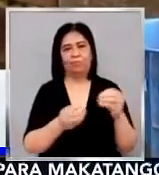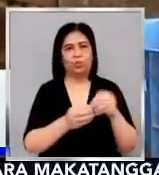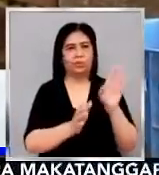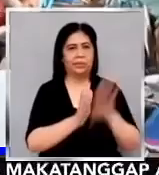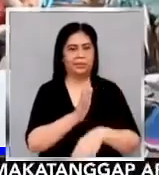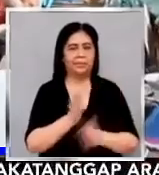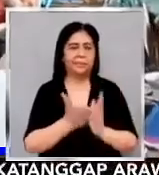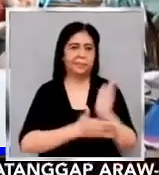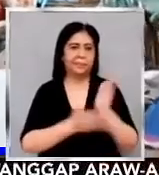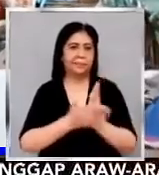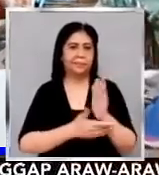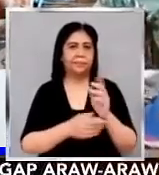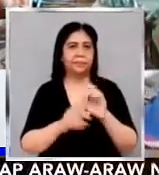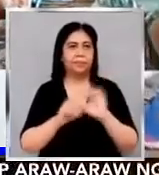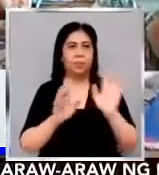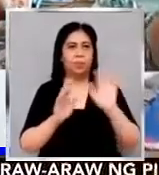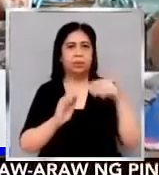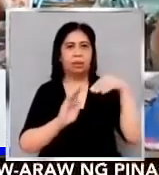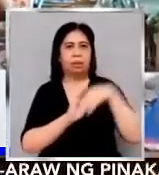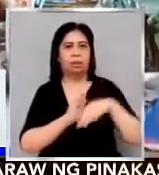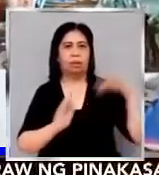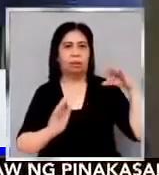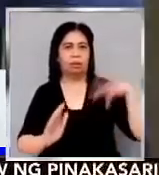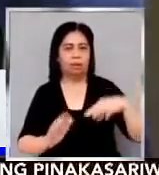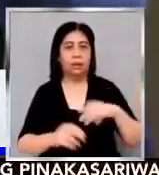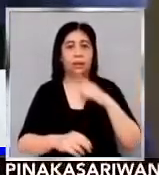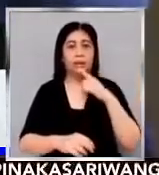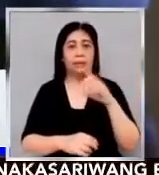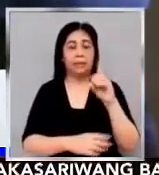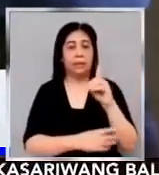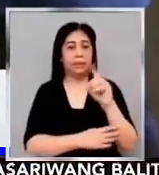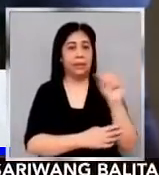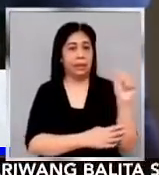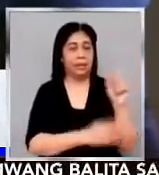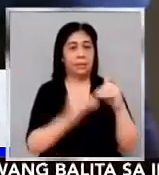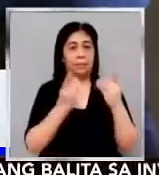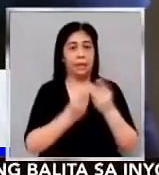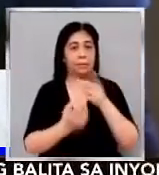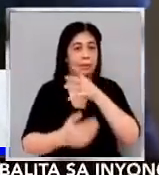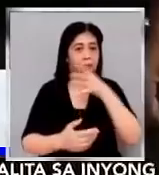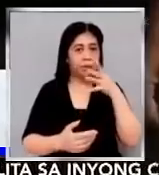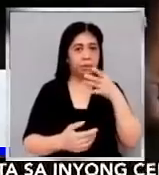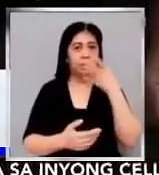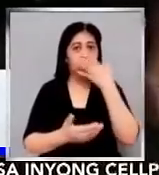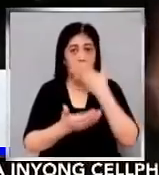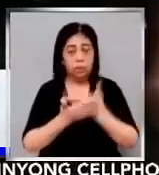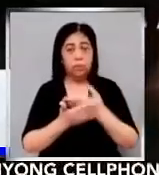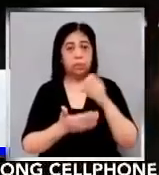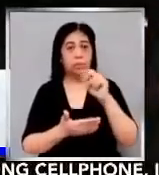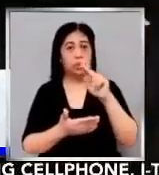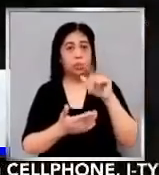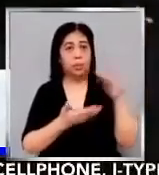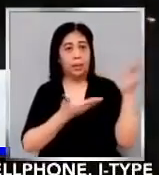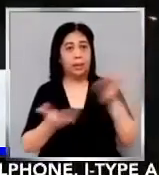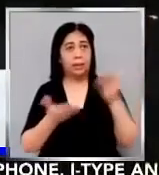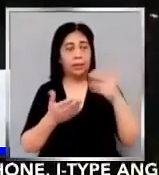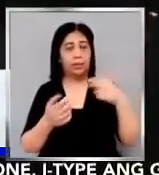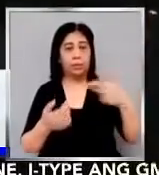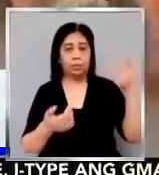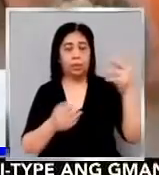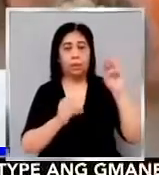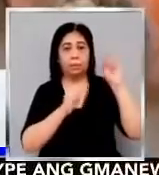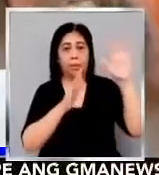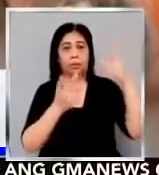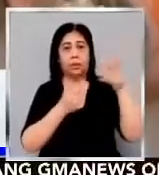po malugi. Ayon sa Department of Agriculture, maganda ang supply ngayon ng Highland vegetables, kabilang na ang carrots. Kaya sila